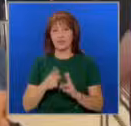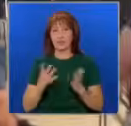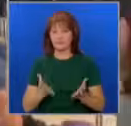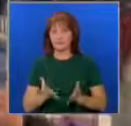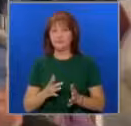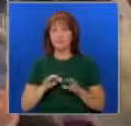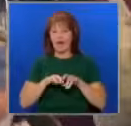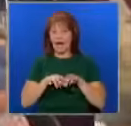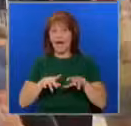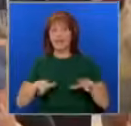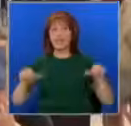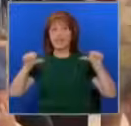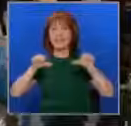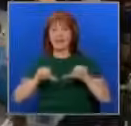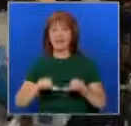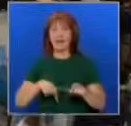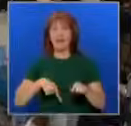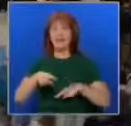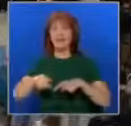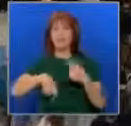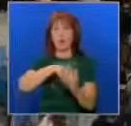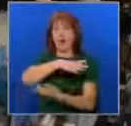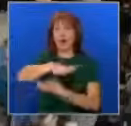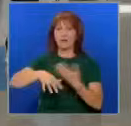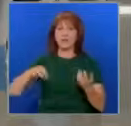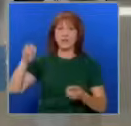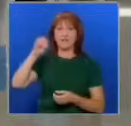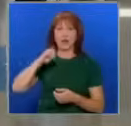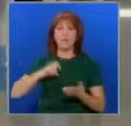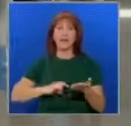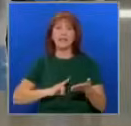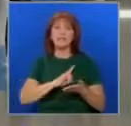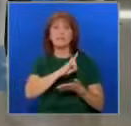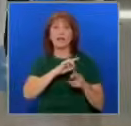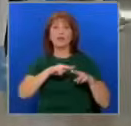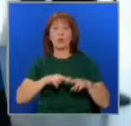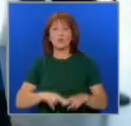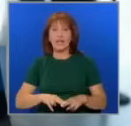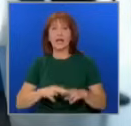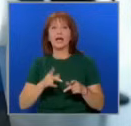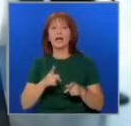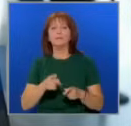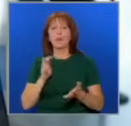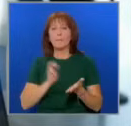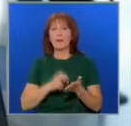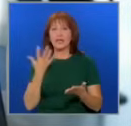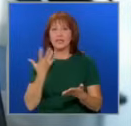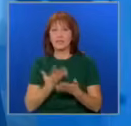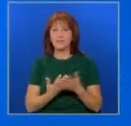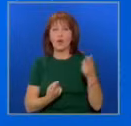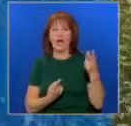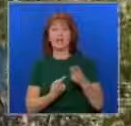Глобален IT срив, транспортен хаос в Европа, самолети останаха на земята, банки затвориха, телевизии спряха